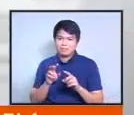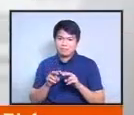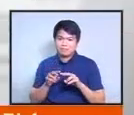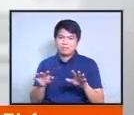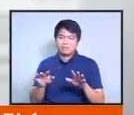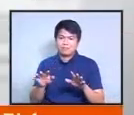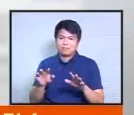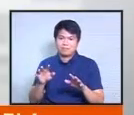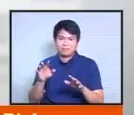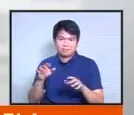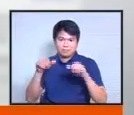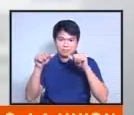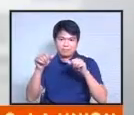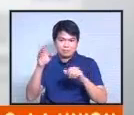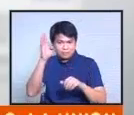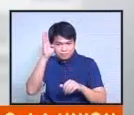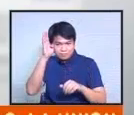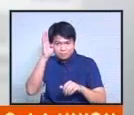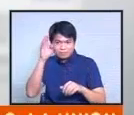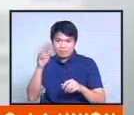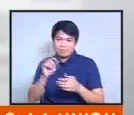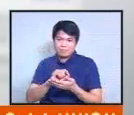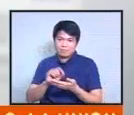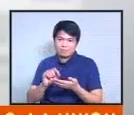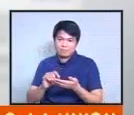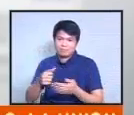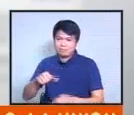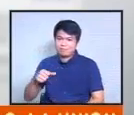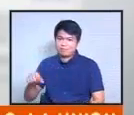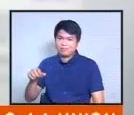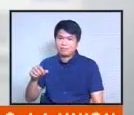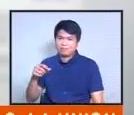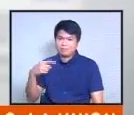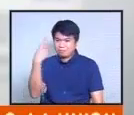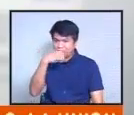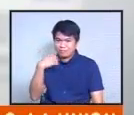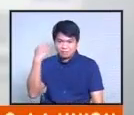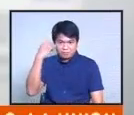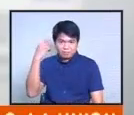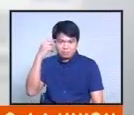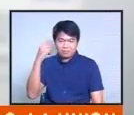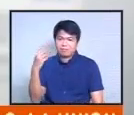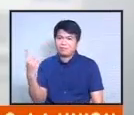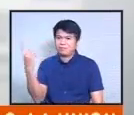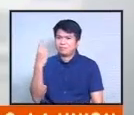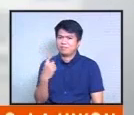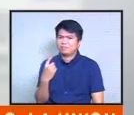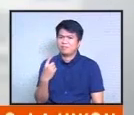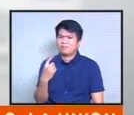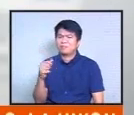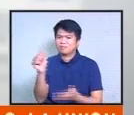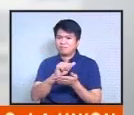Banat B o Banat Bay na sinulata ng kung ano-ano ang mukha ni Hoven, sabay tanong kung art